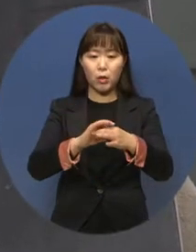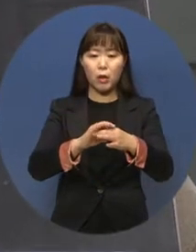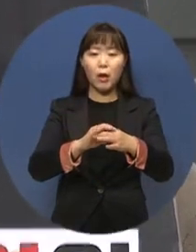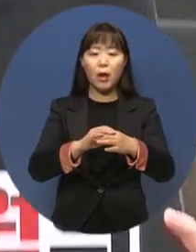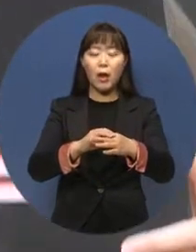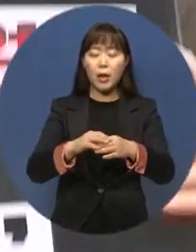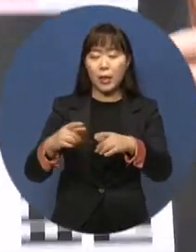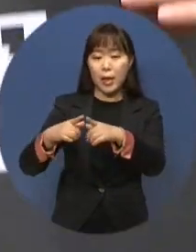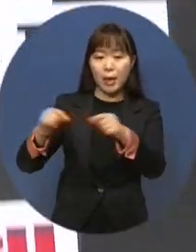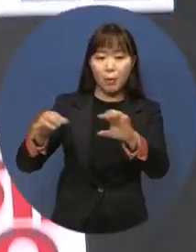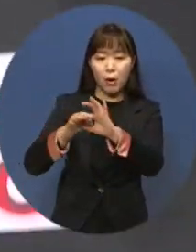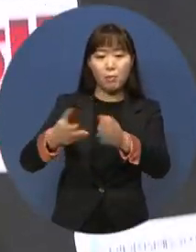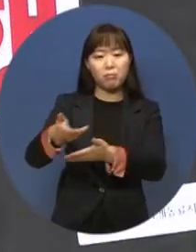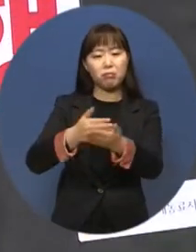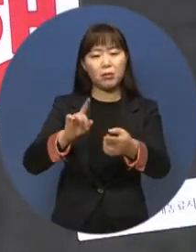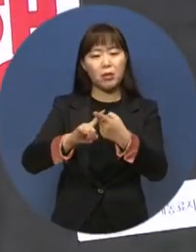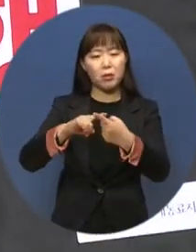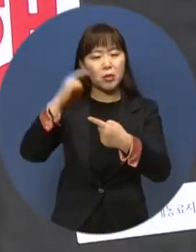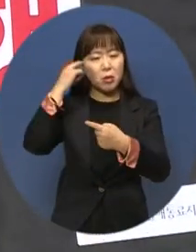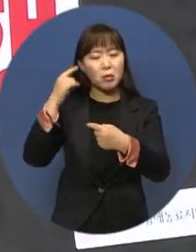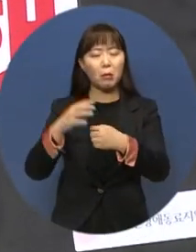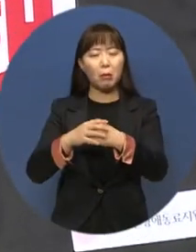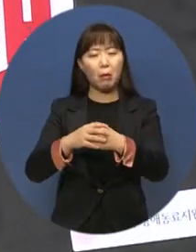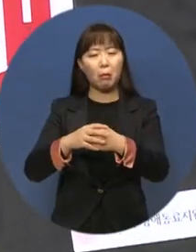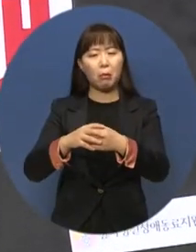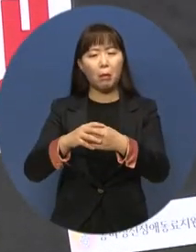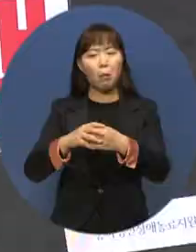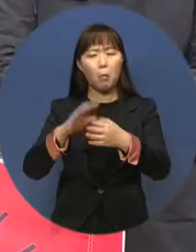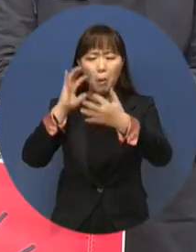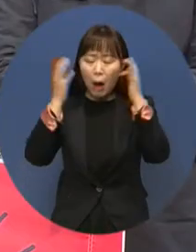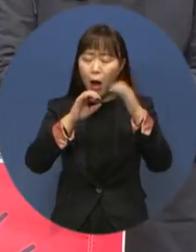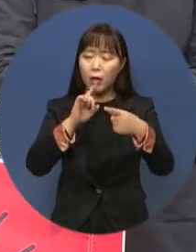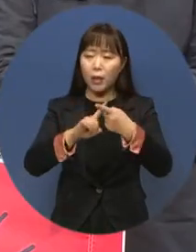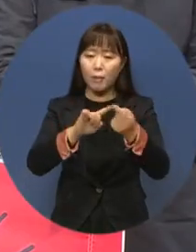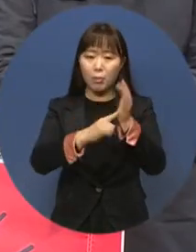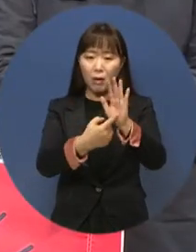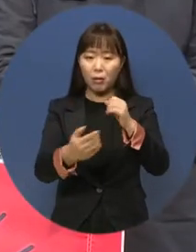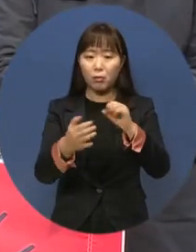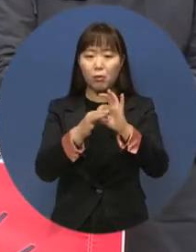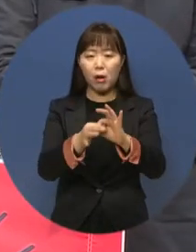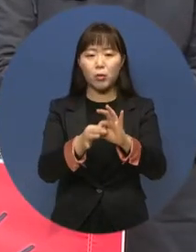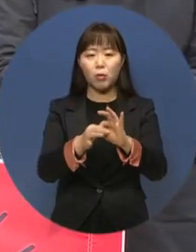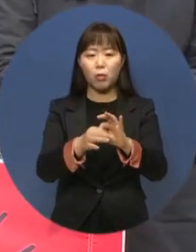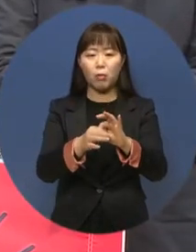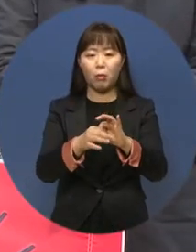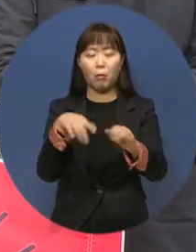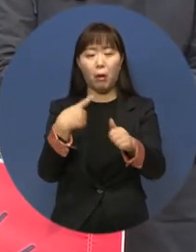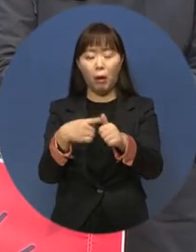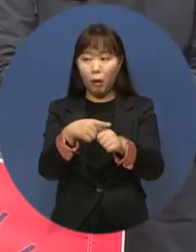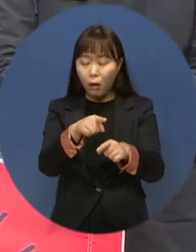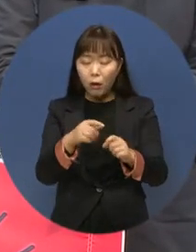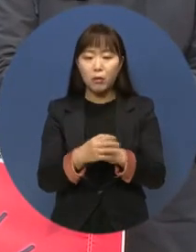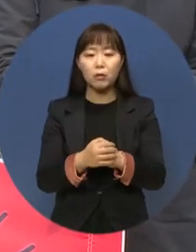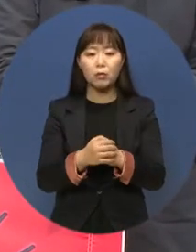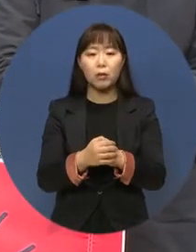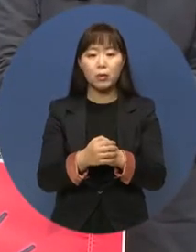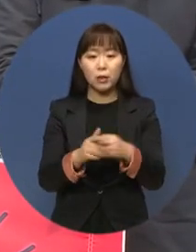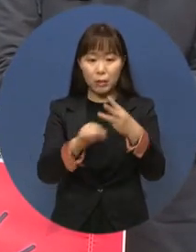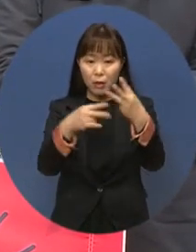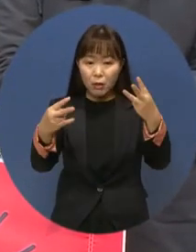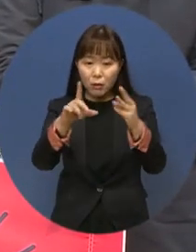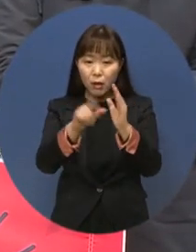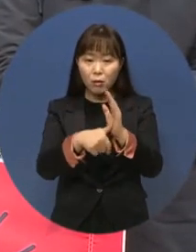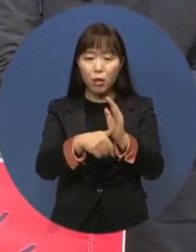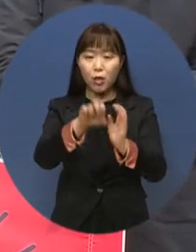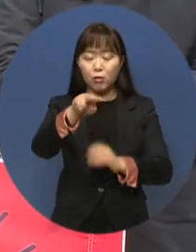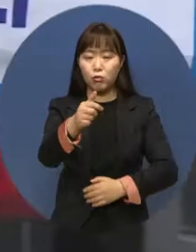대해 정신분열적이라는 비판이 나오는 이유라고 밝혀 공분을 샀습니다. 다음 날인 2일